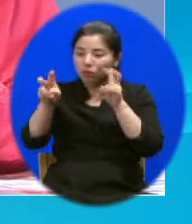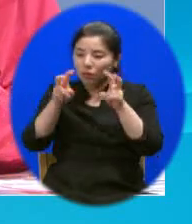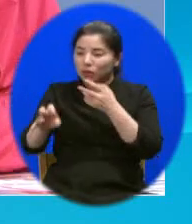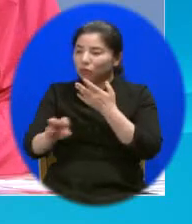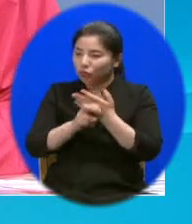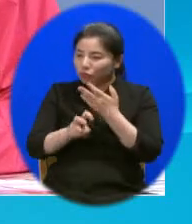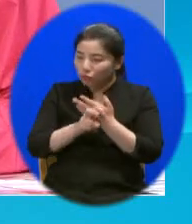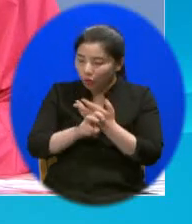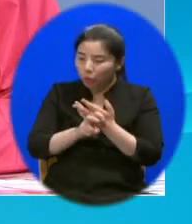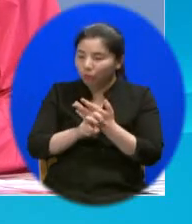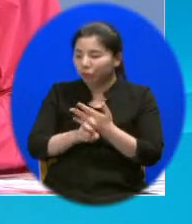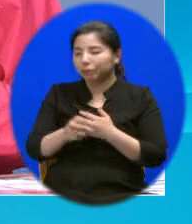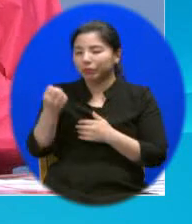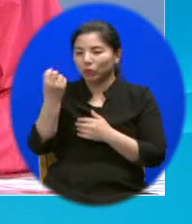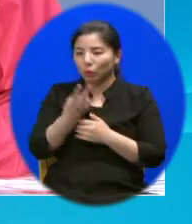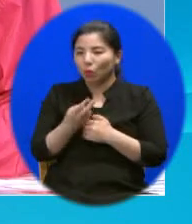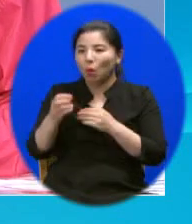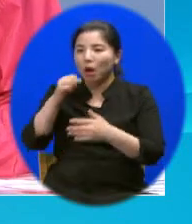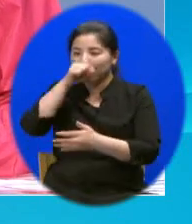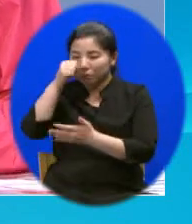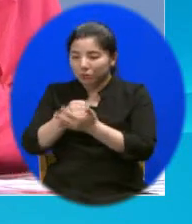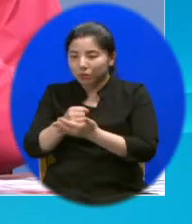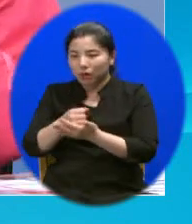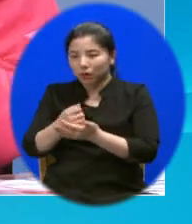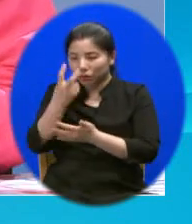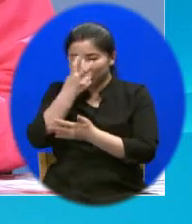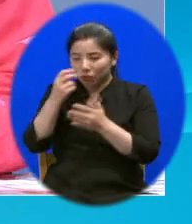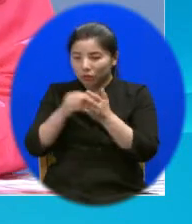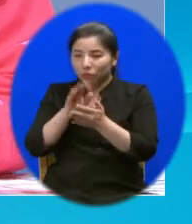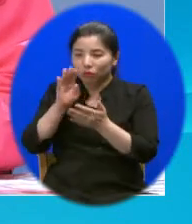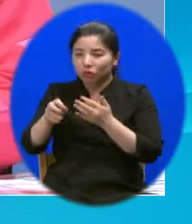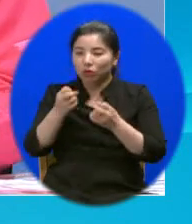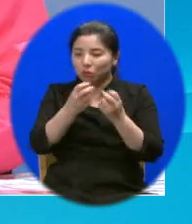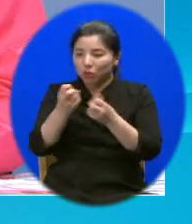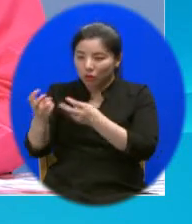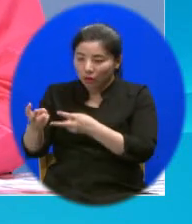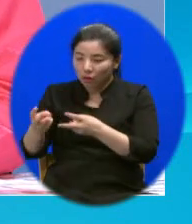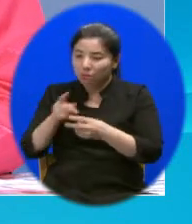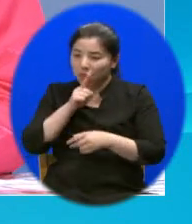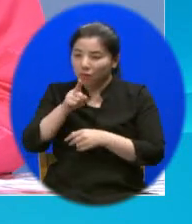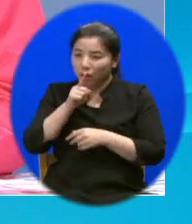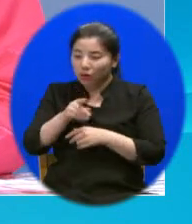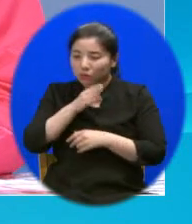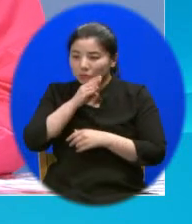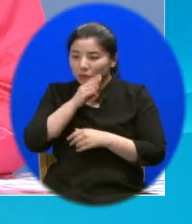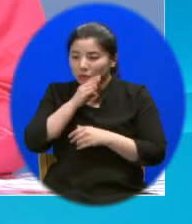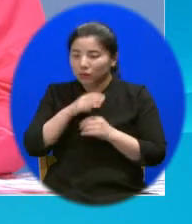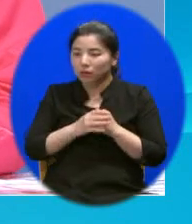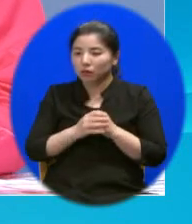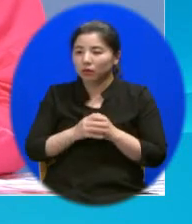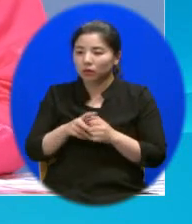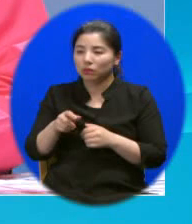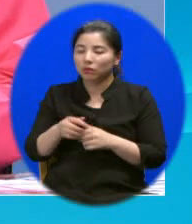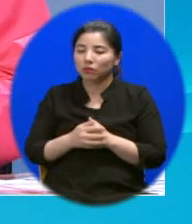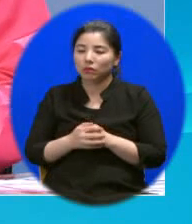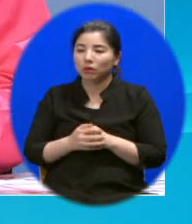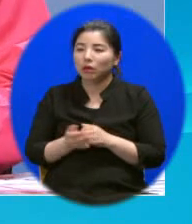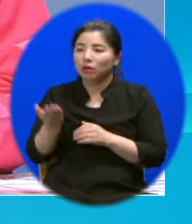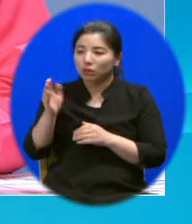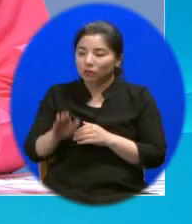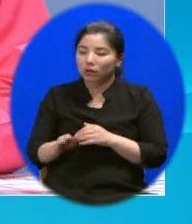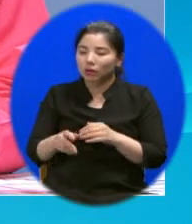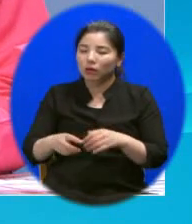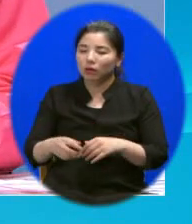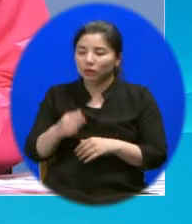불법이 이제 저 합법인 제 해 같고 그런데 만 보내야 될 거 아니냐 이런 주장을 하시는 거예요 보도자료 보면은 그런데